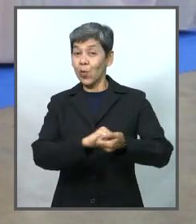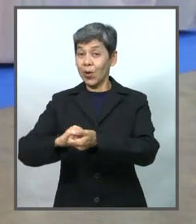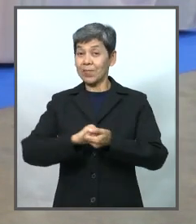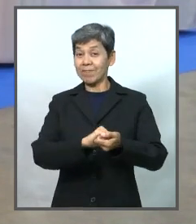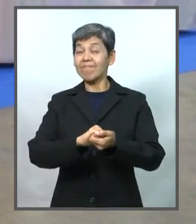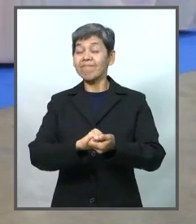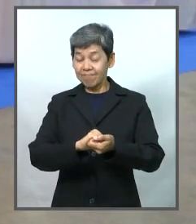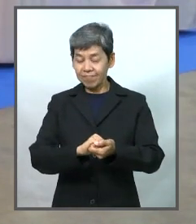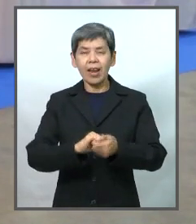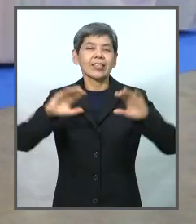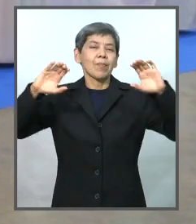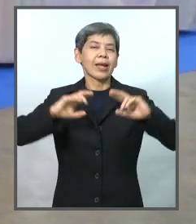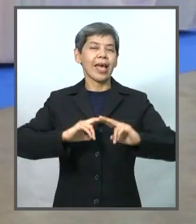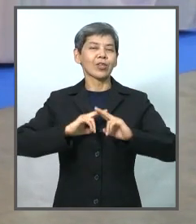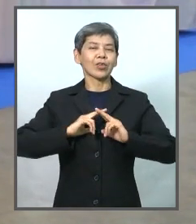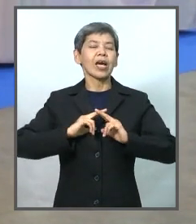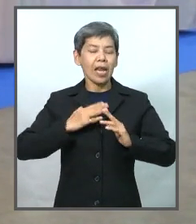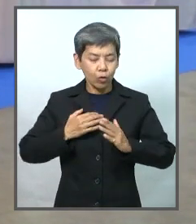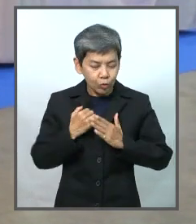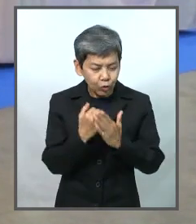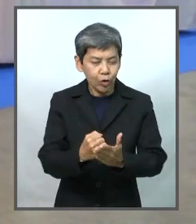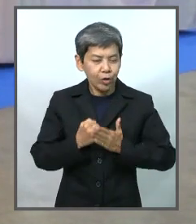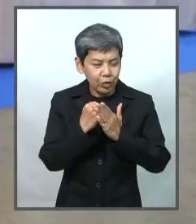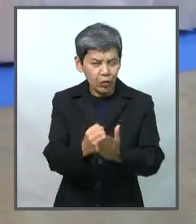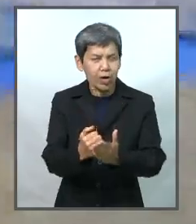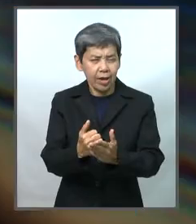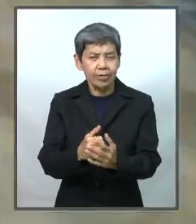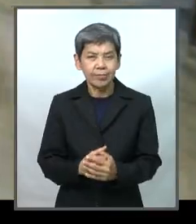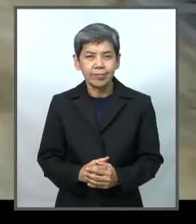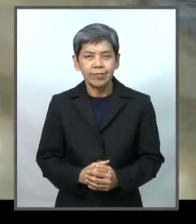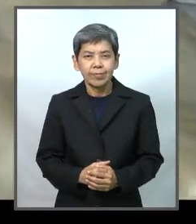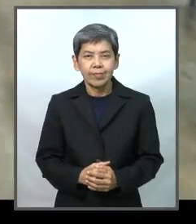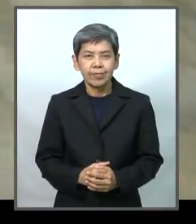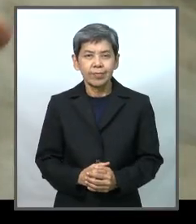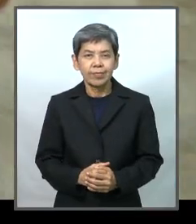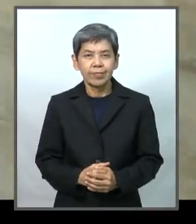กันแล้วทั้งภาครัฐและเอกชนเราจะช่วยก็ได้มากกว่านี้